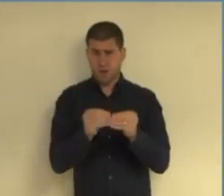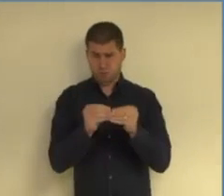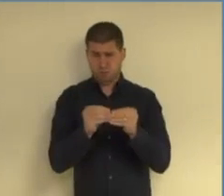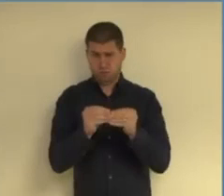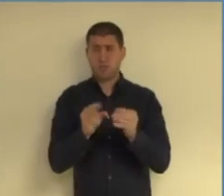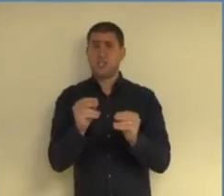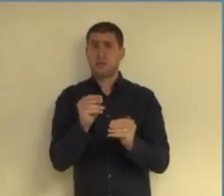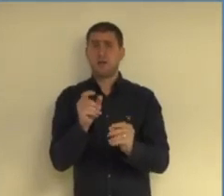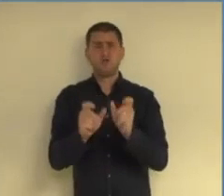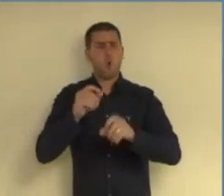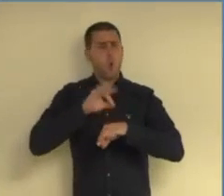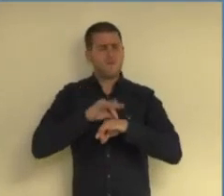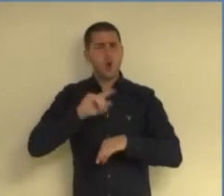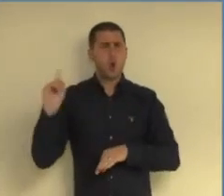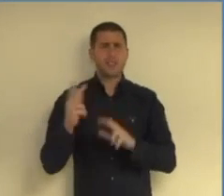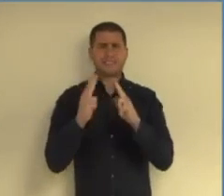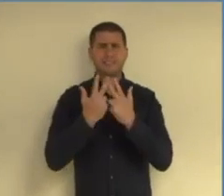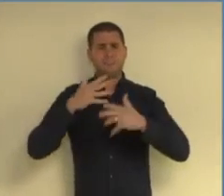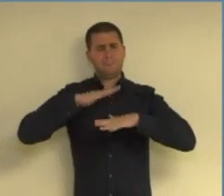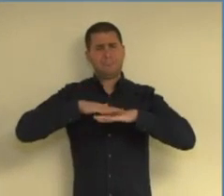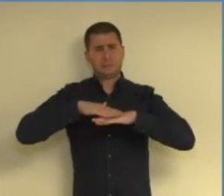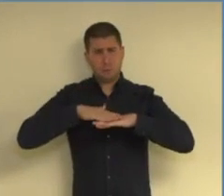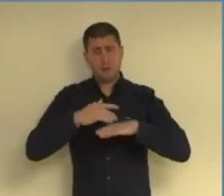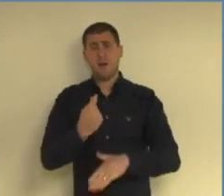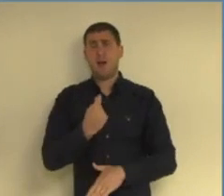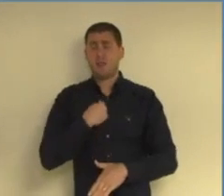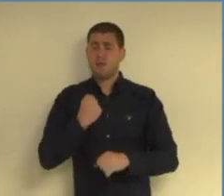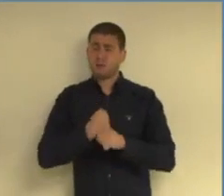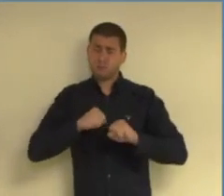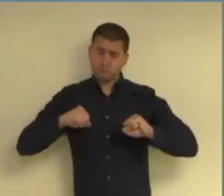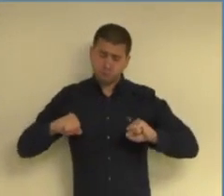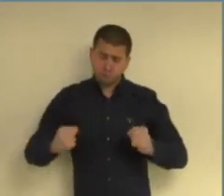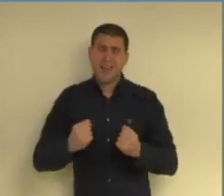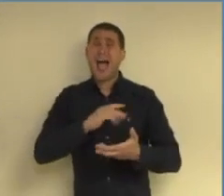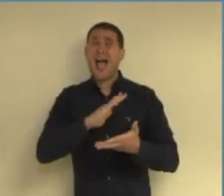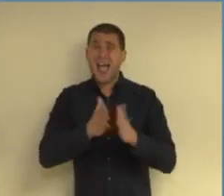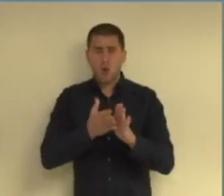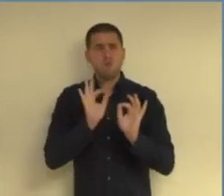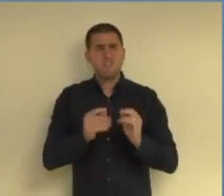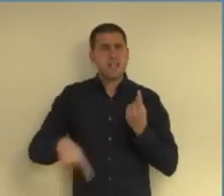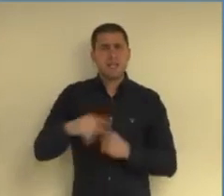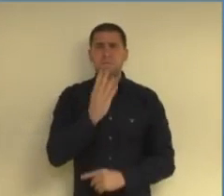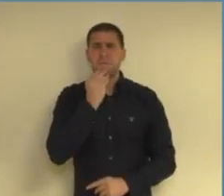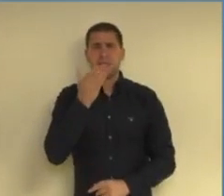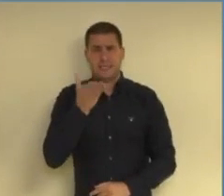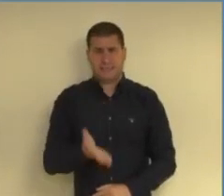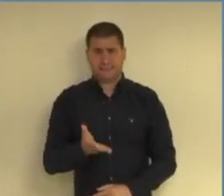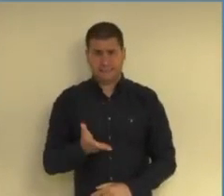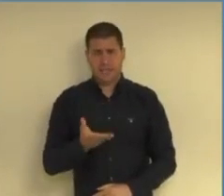עם גורמי הרפואה, עם כל הצוותים המקצועיים, אני אעשה הכל כדי שאנחנו בישראל